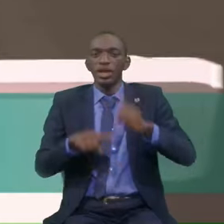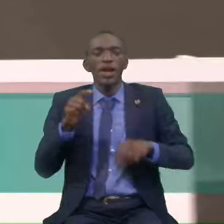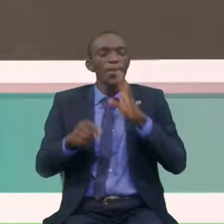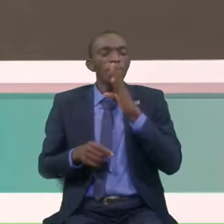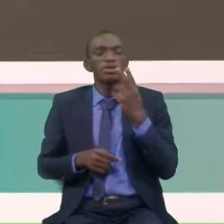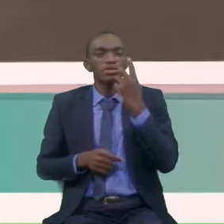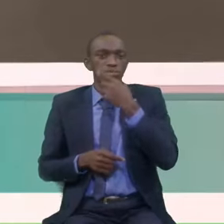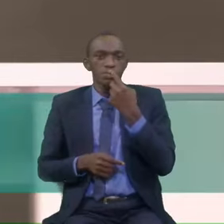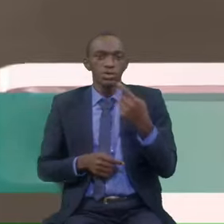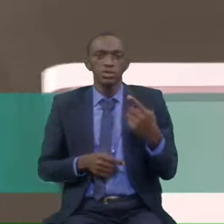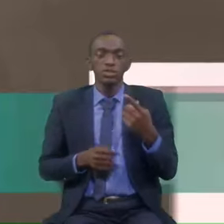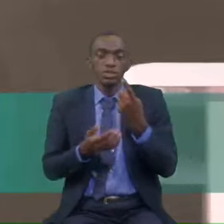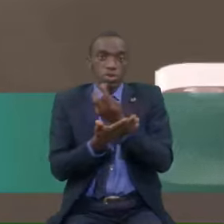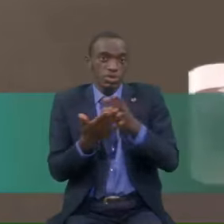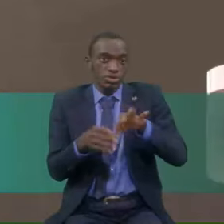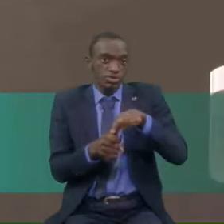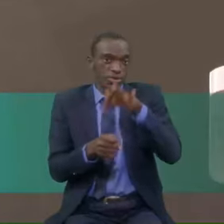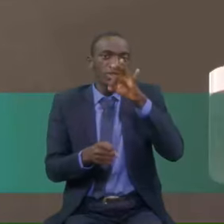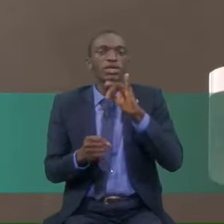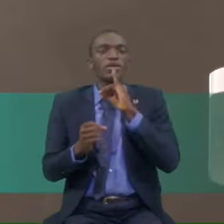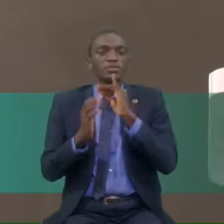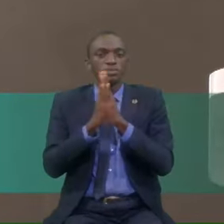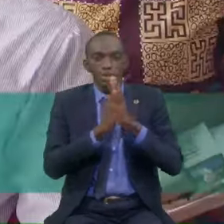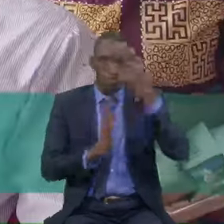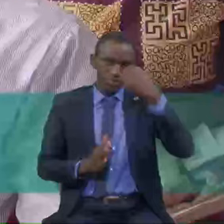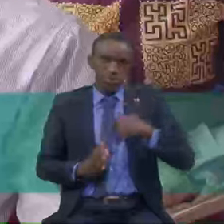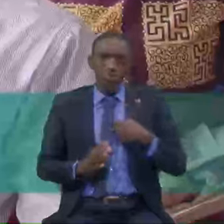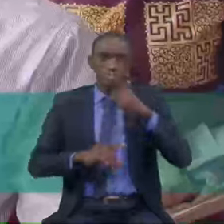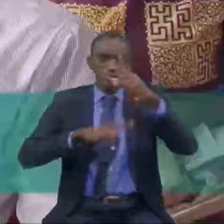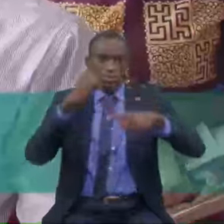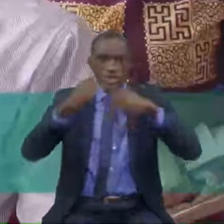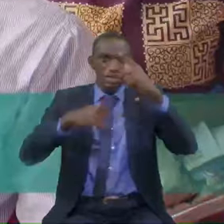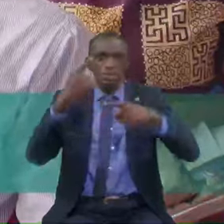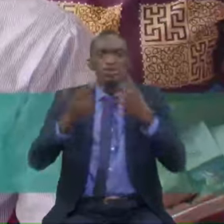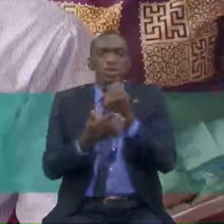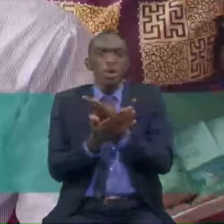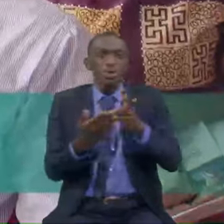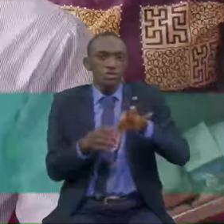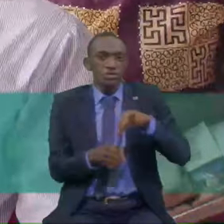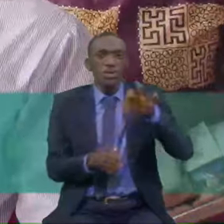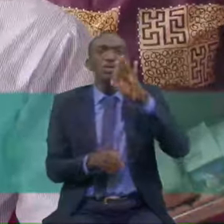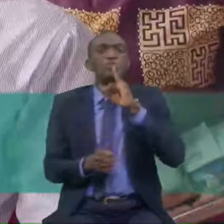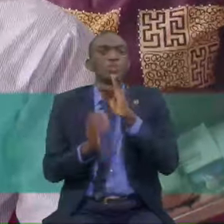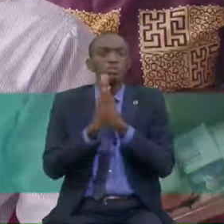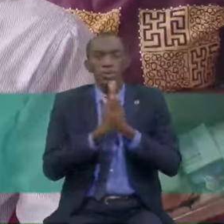Le Saint-Esprit prie pour moi. Le Saint-Esprit prie pour moi.